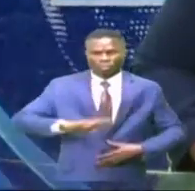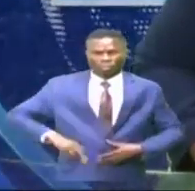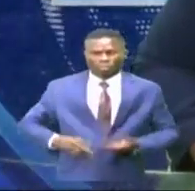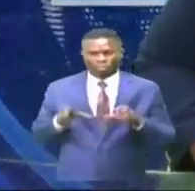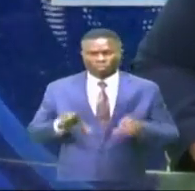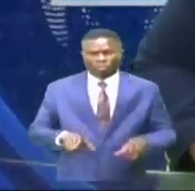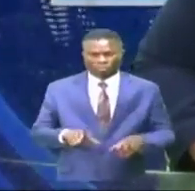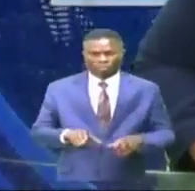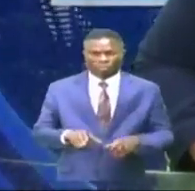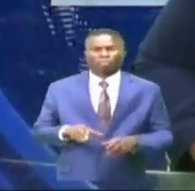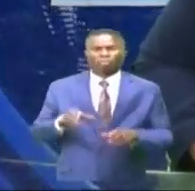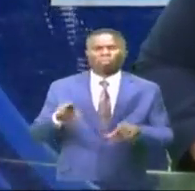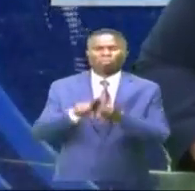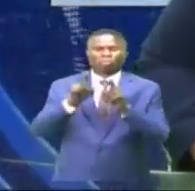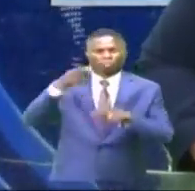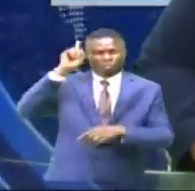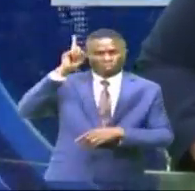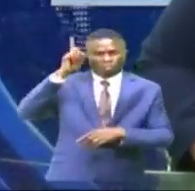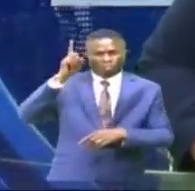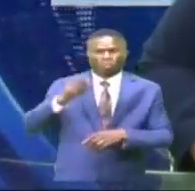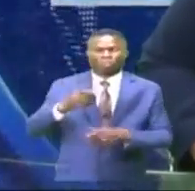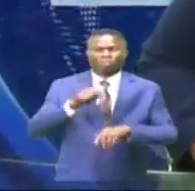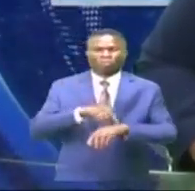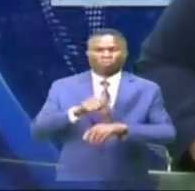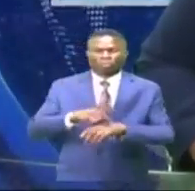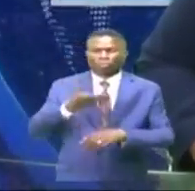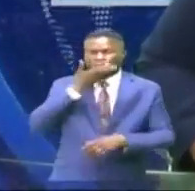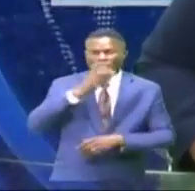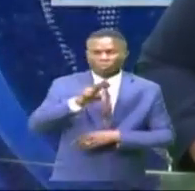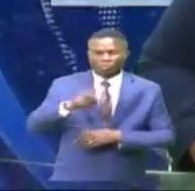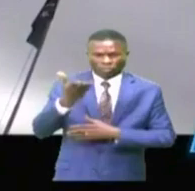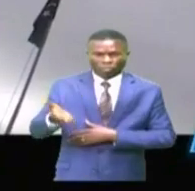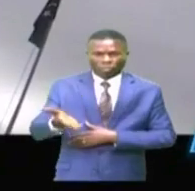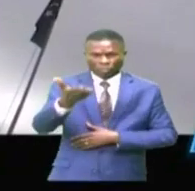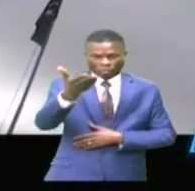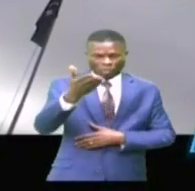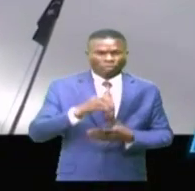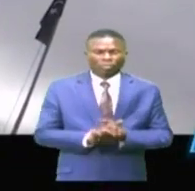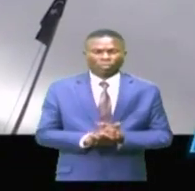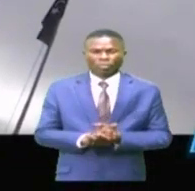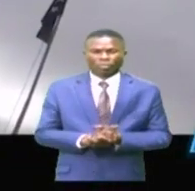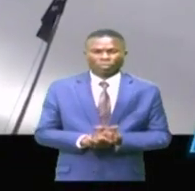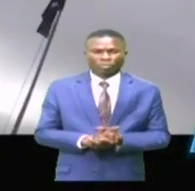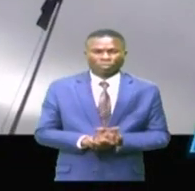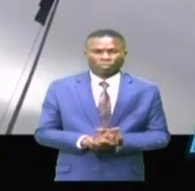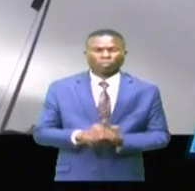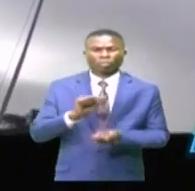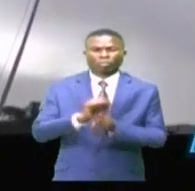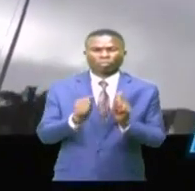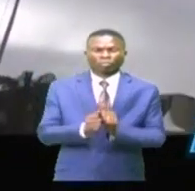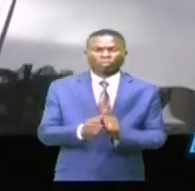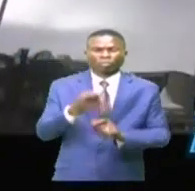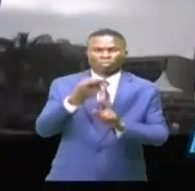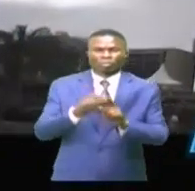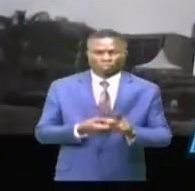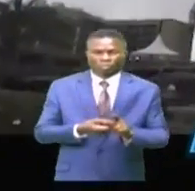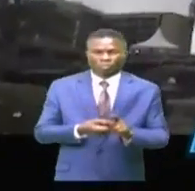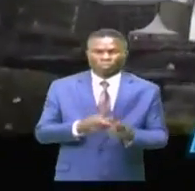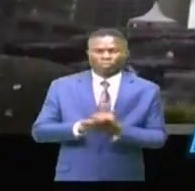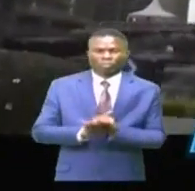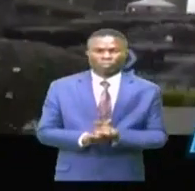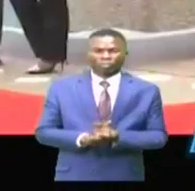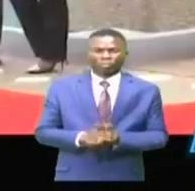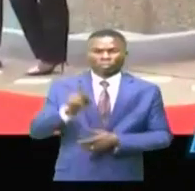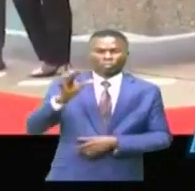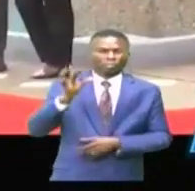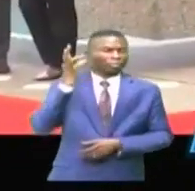du Congo contracté pendant la période de la covid-19 petit ouvert le lundi 4 septembre 2023 au